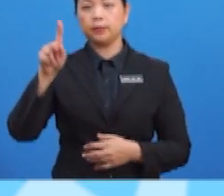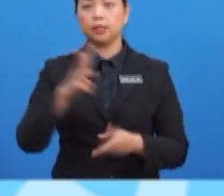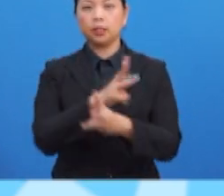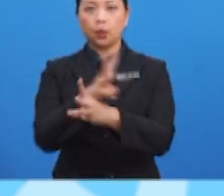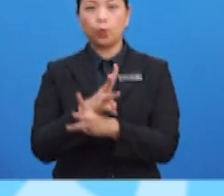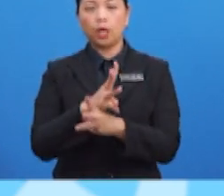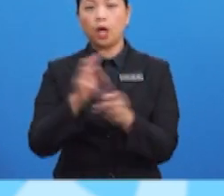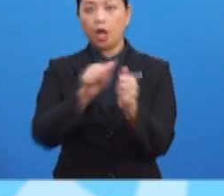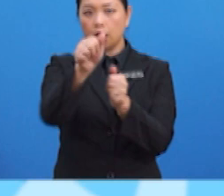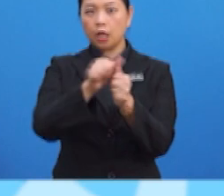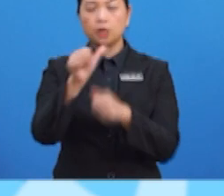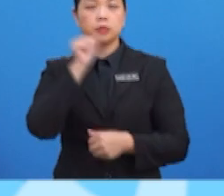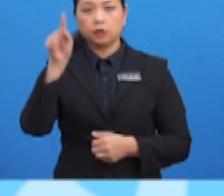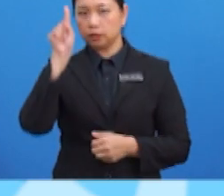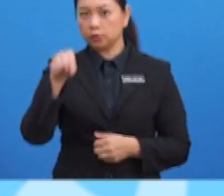ditekan.